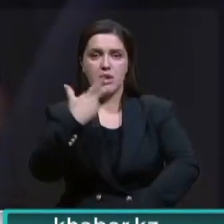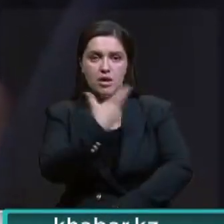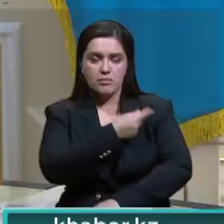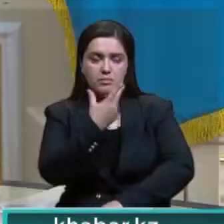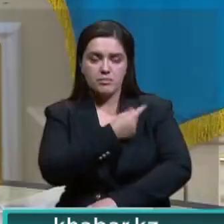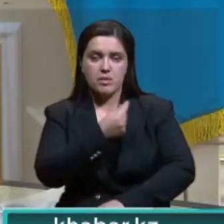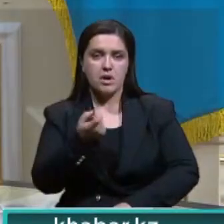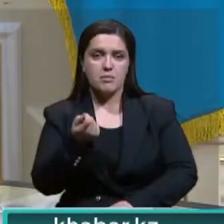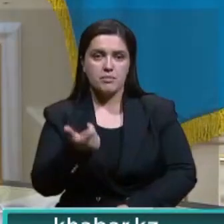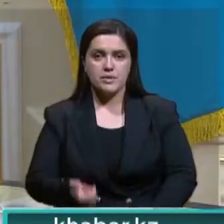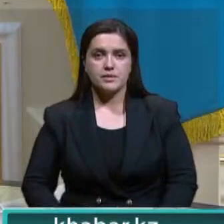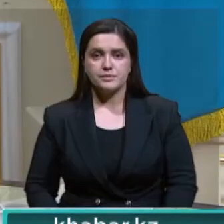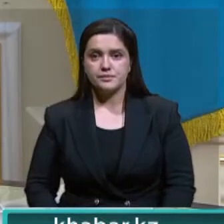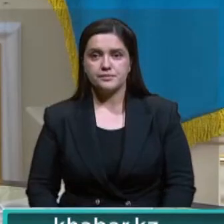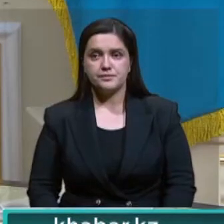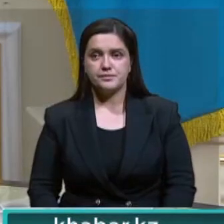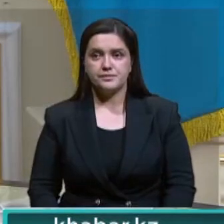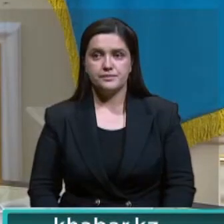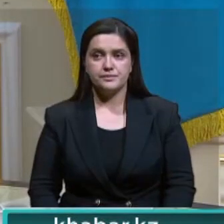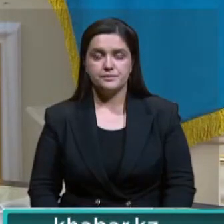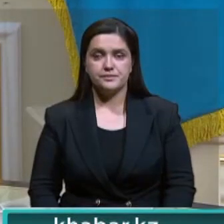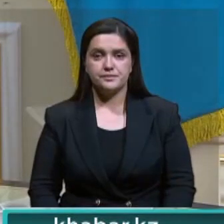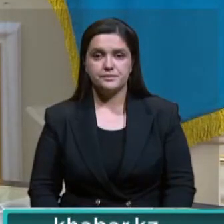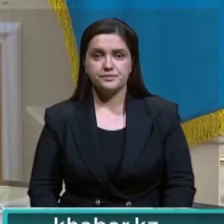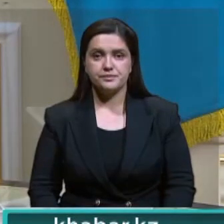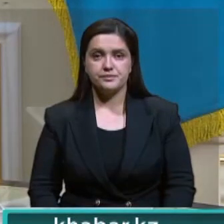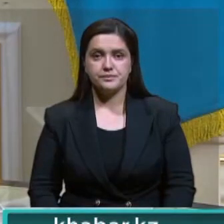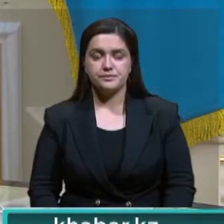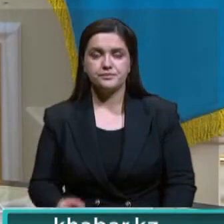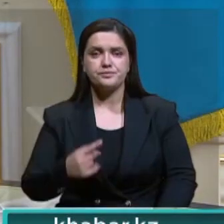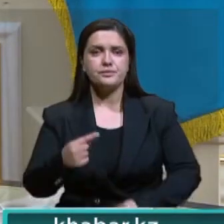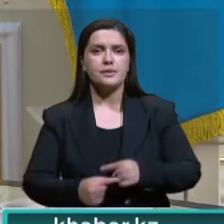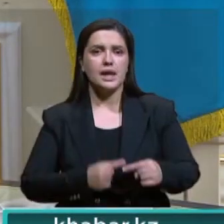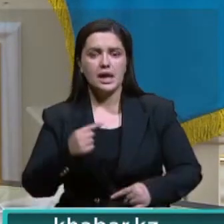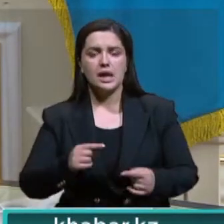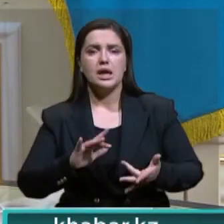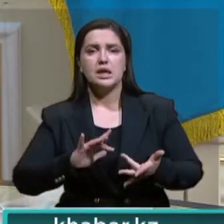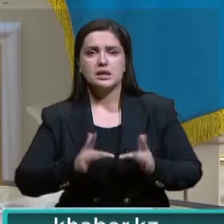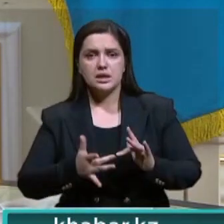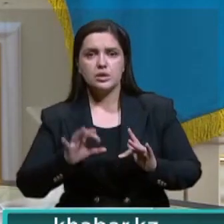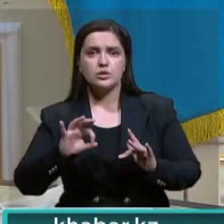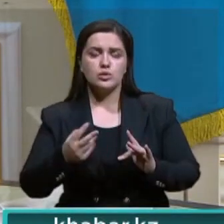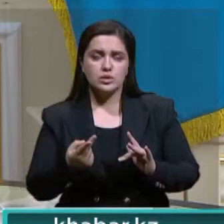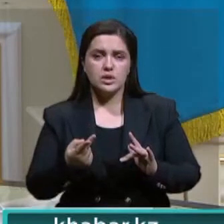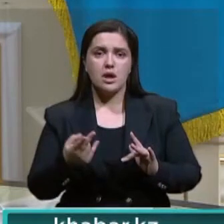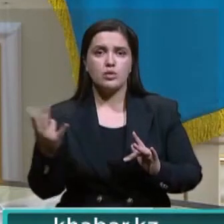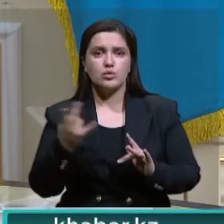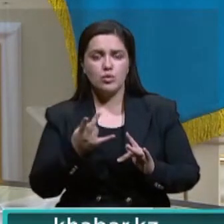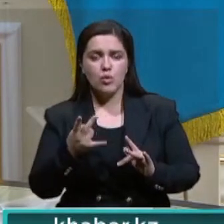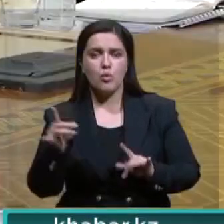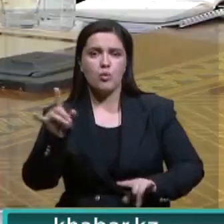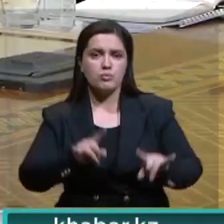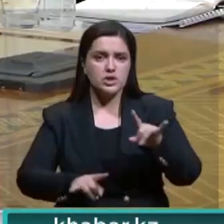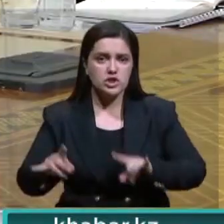вакцинации. Надо всеми средствами, в том числе через социальные сети, убеждать их. В